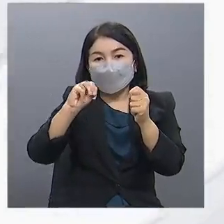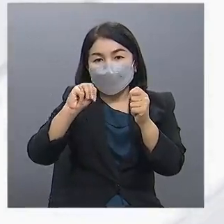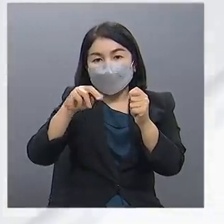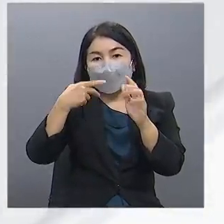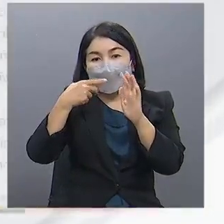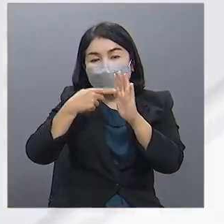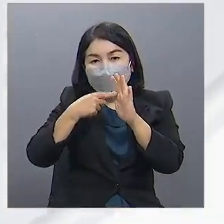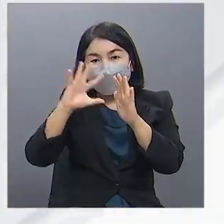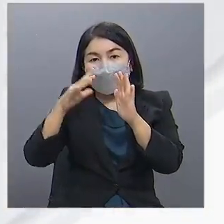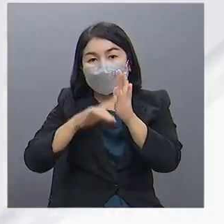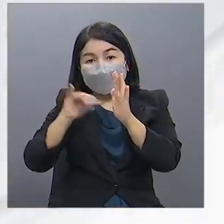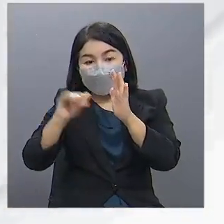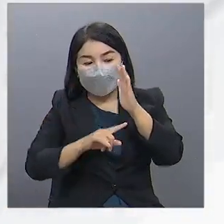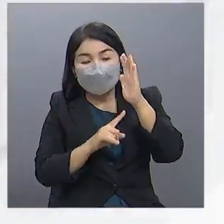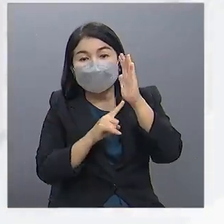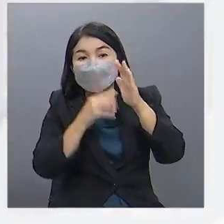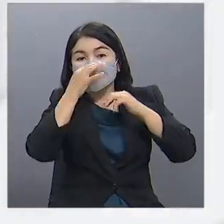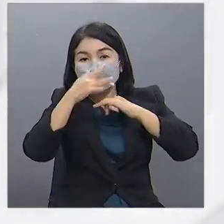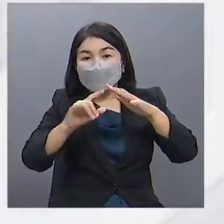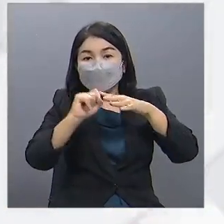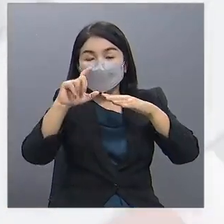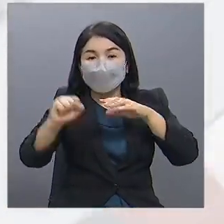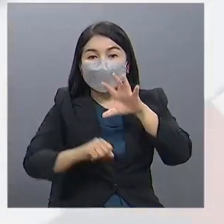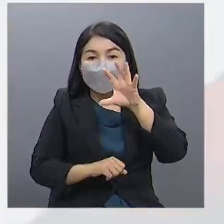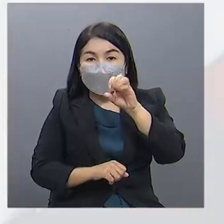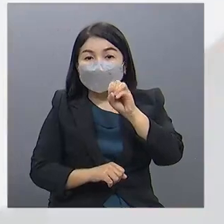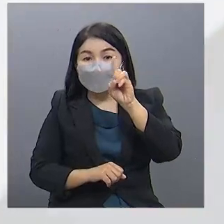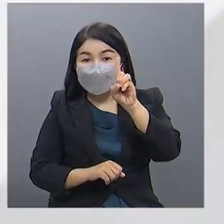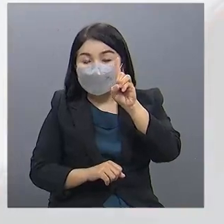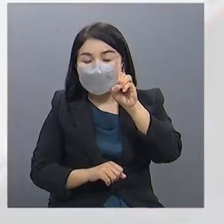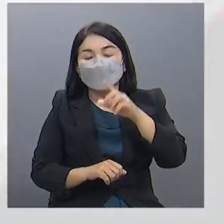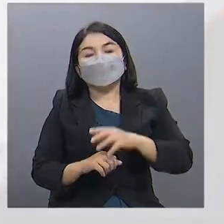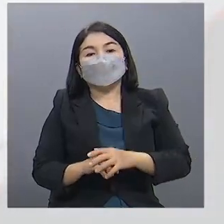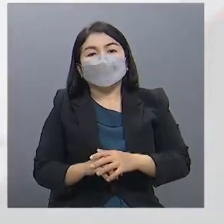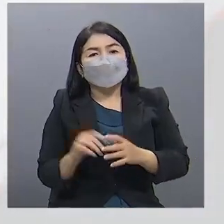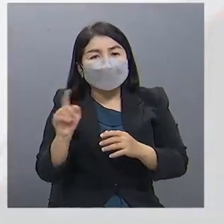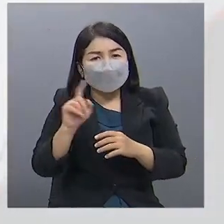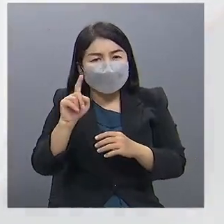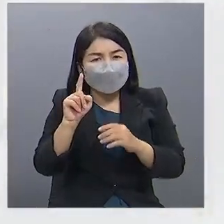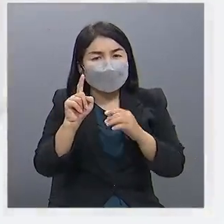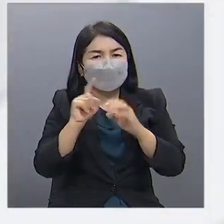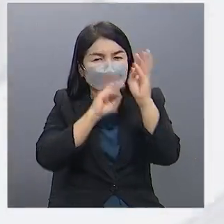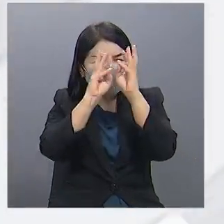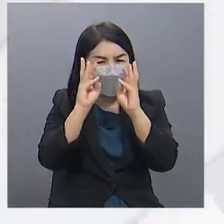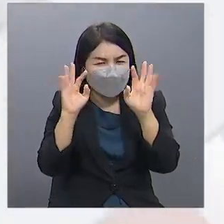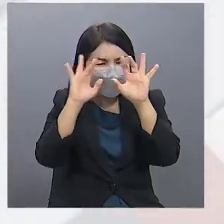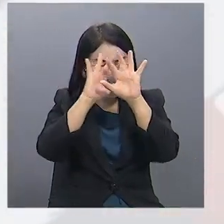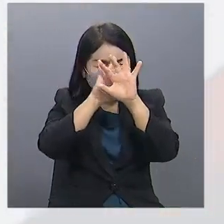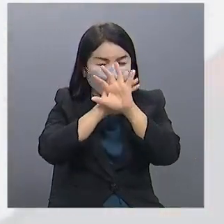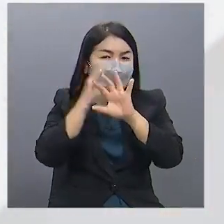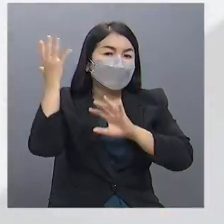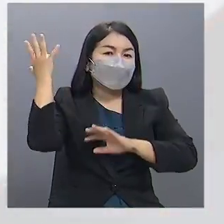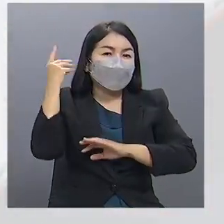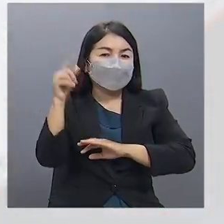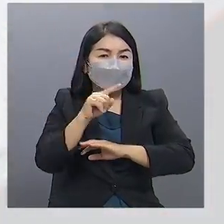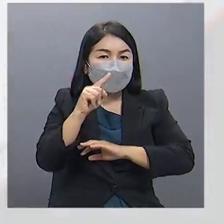ที่51ไมโครกรัมต่อลูกบาศก์เมตรนะคะส่วนอีกจุดหนึ่งค่อนข้างจะสูงขึ้นจากเมื่อวานเยอะเหมือนกันนั่นก็คือที่ต